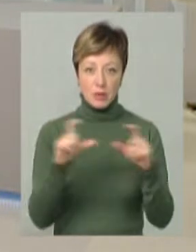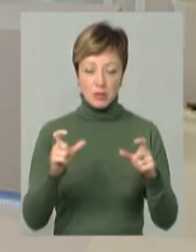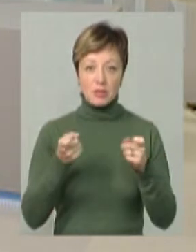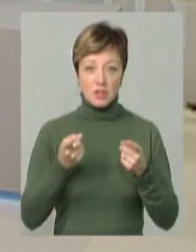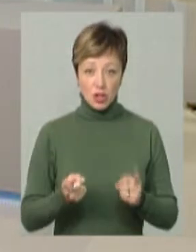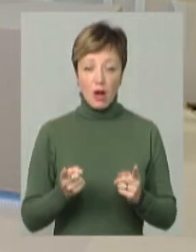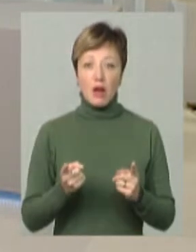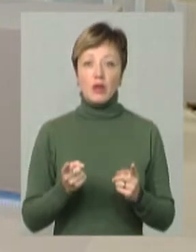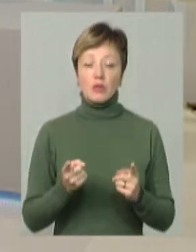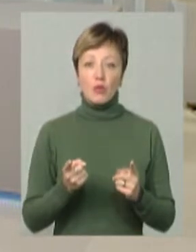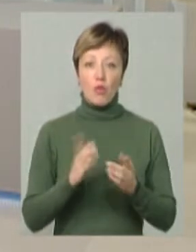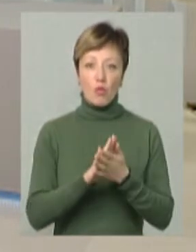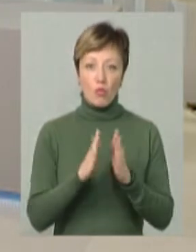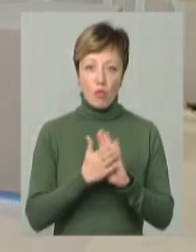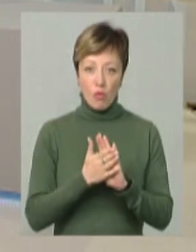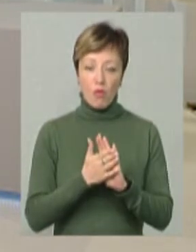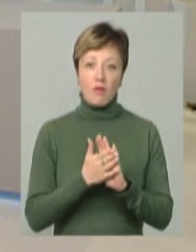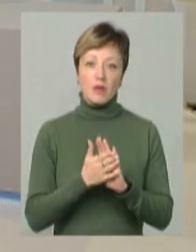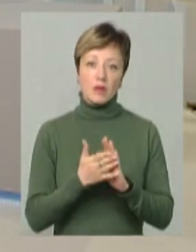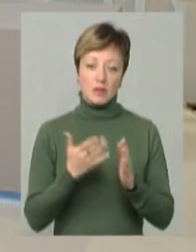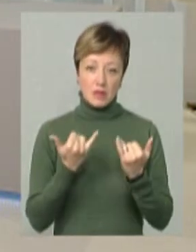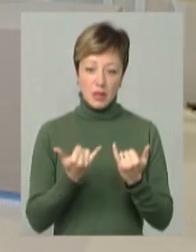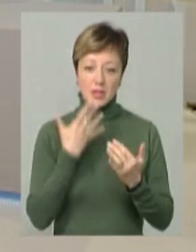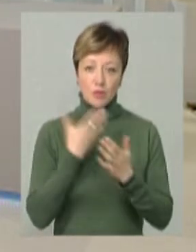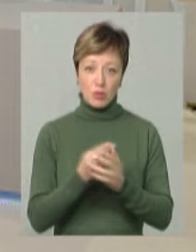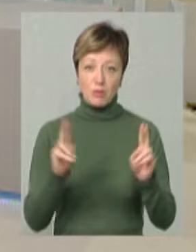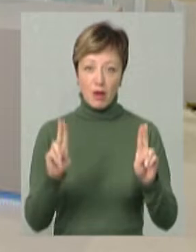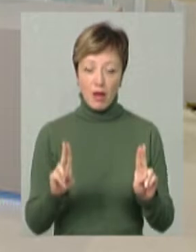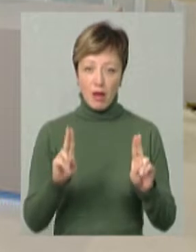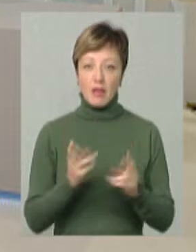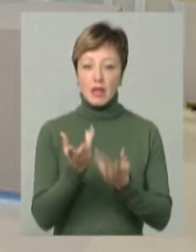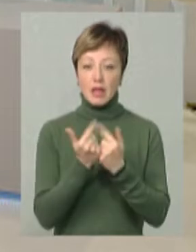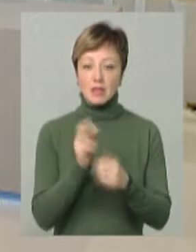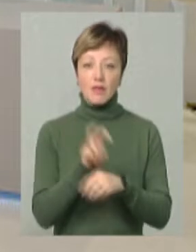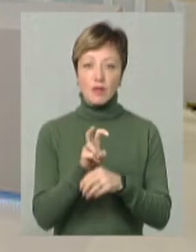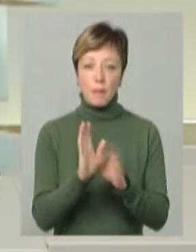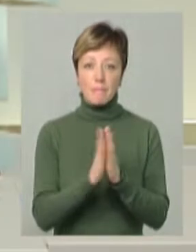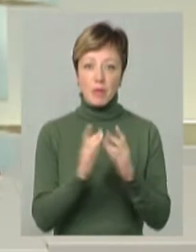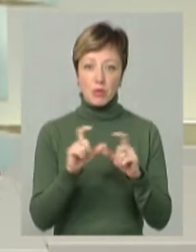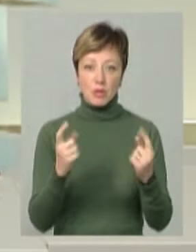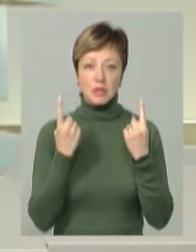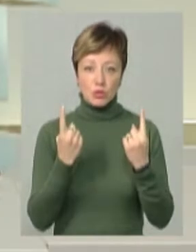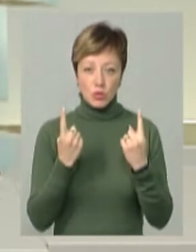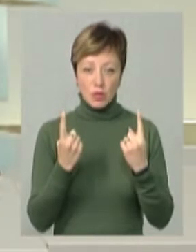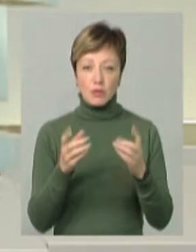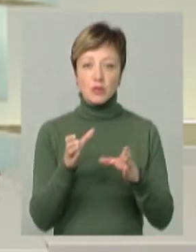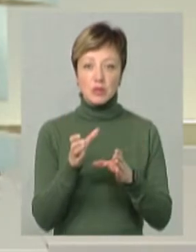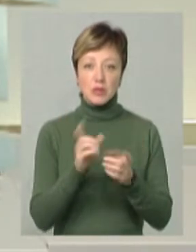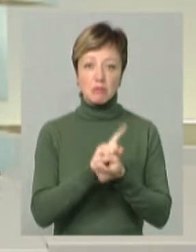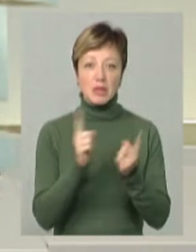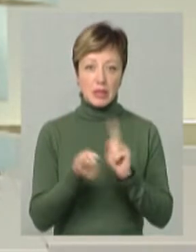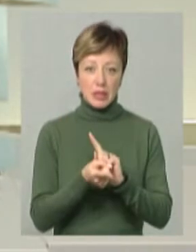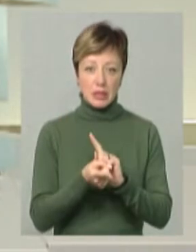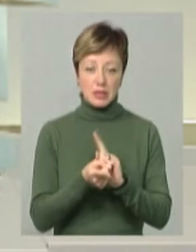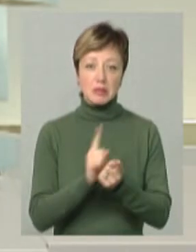Звичайно, умови диктують свої правила, і кількість відвідувачів бібліотеки досить суттєво